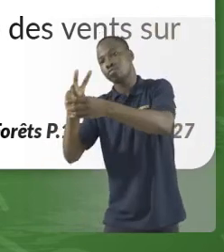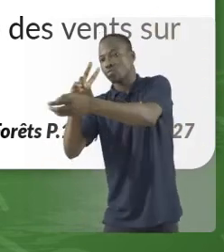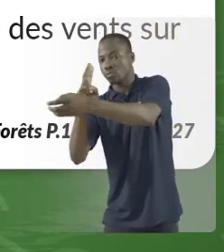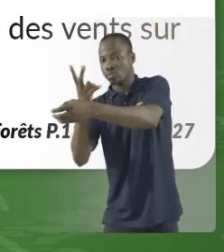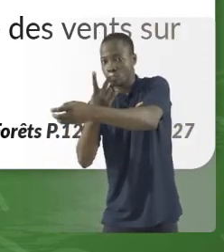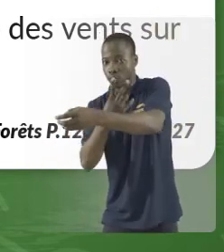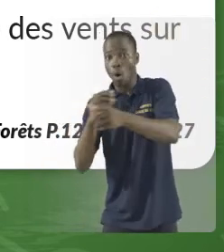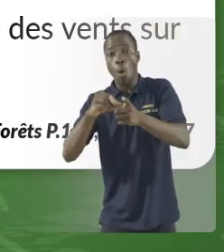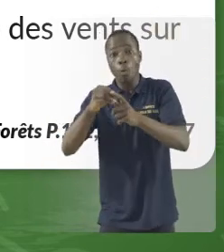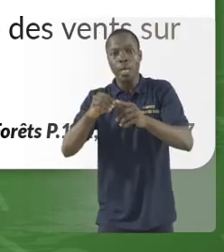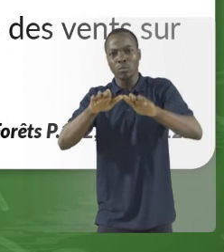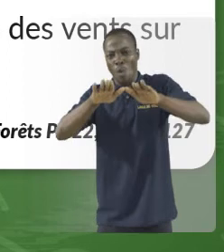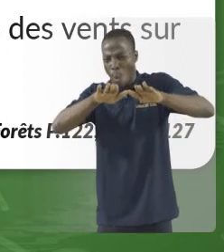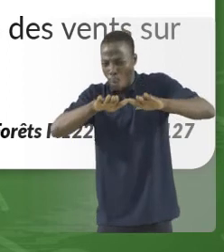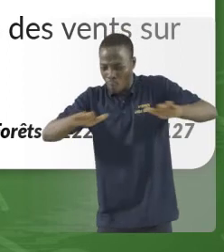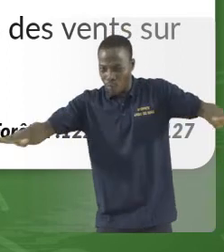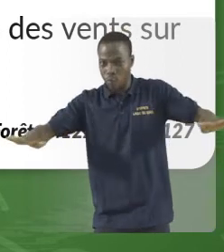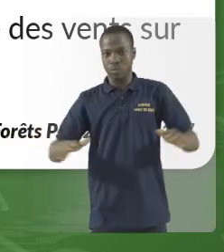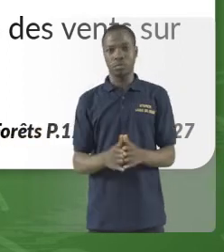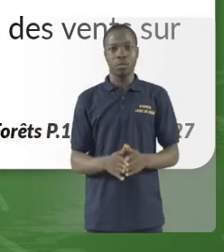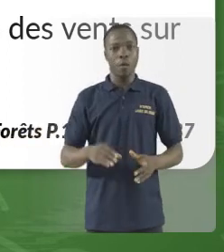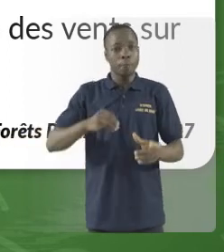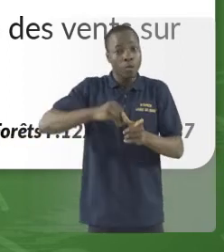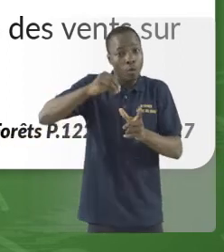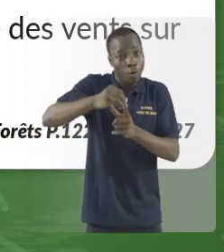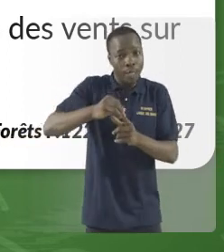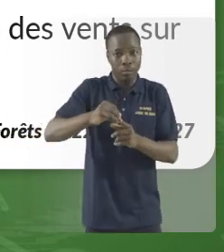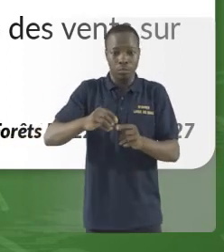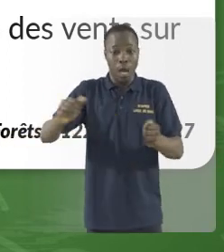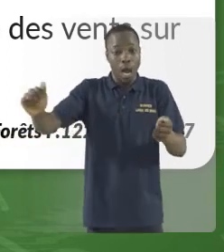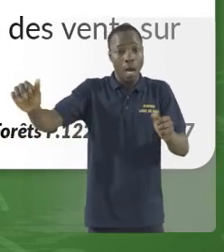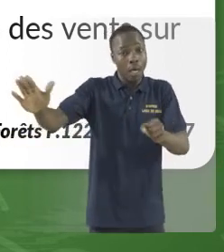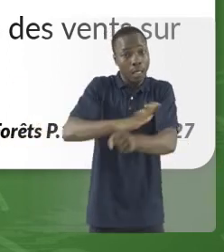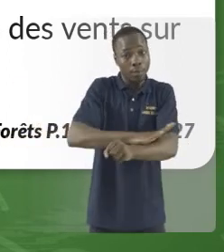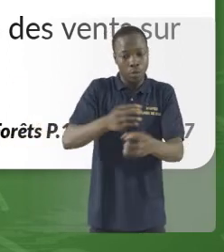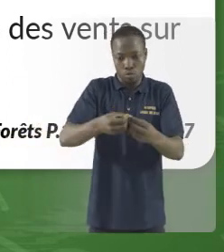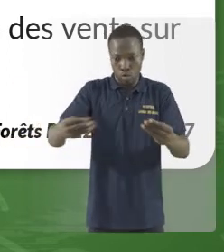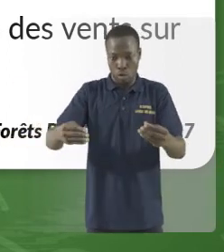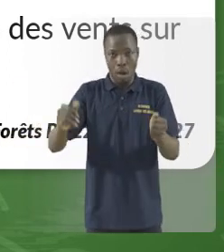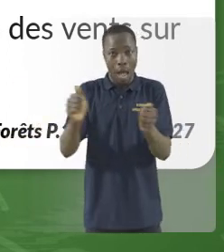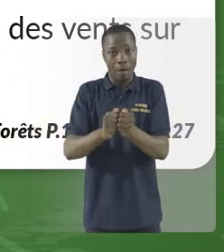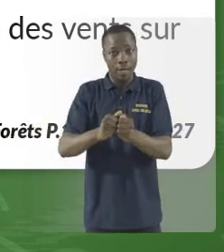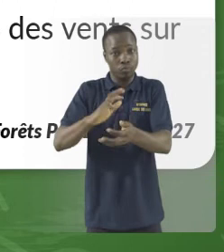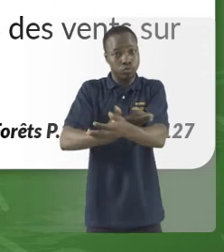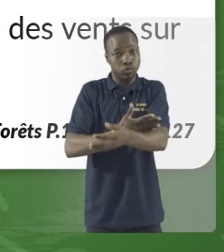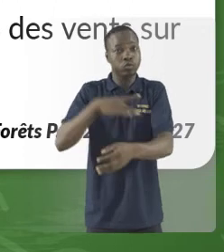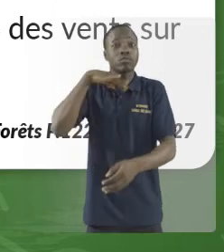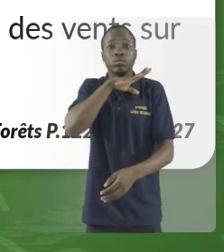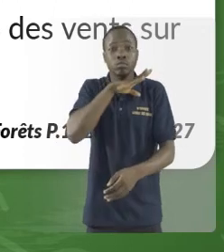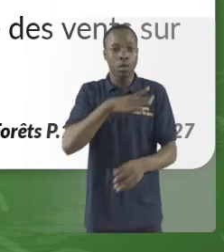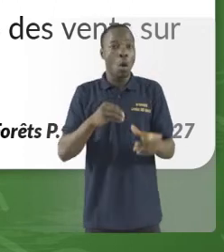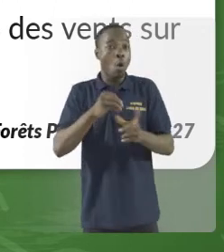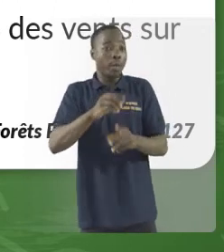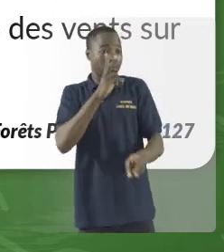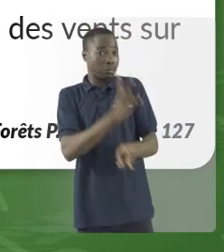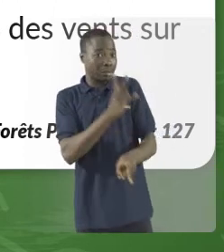surfaces à protéger ainsi que les pratiques de jachère et d'assolement présente de